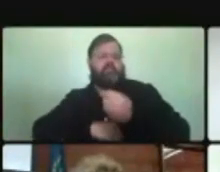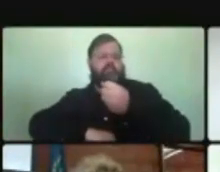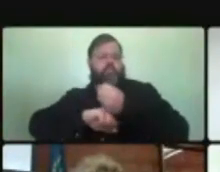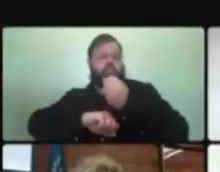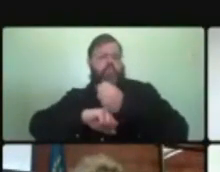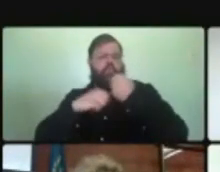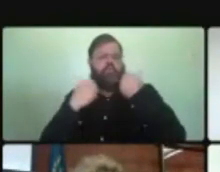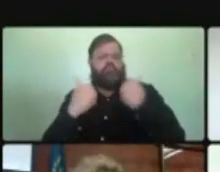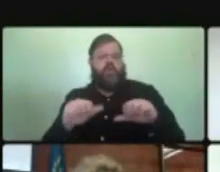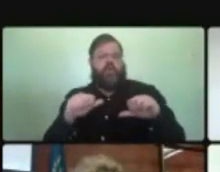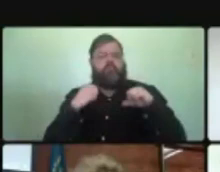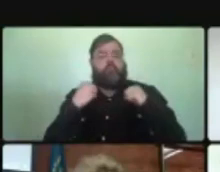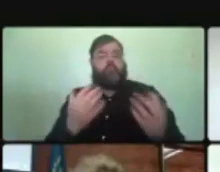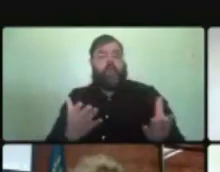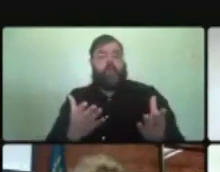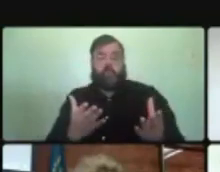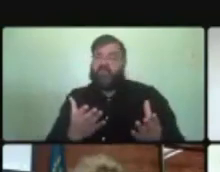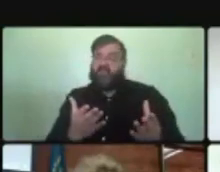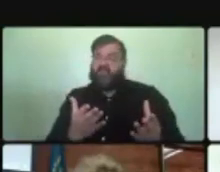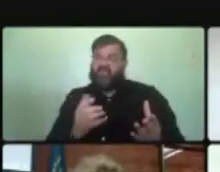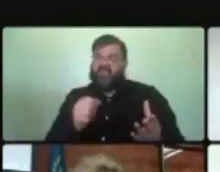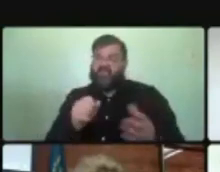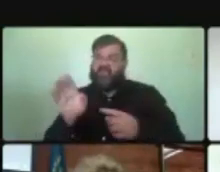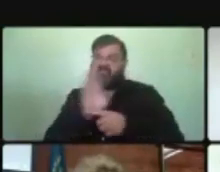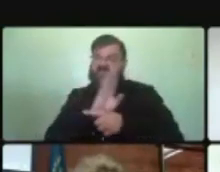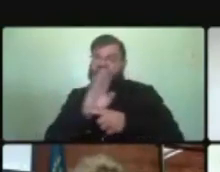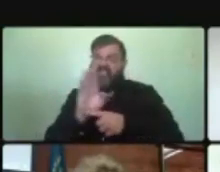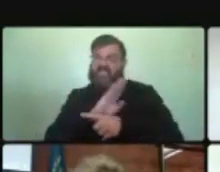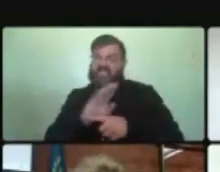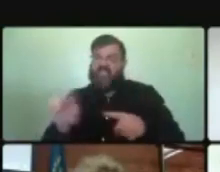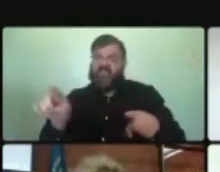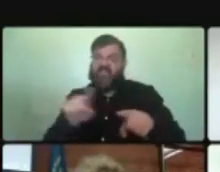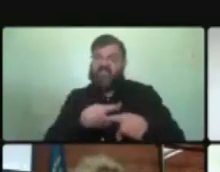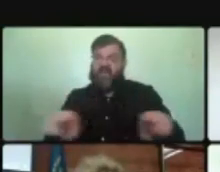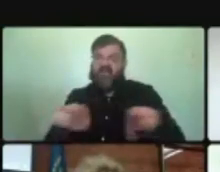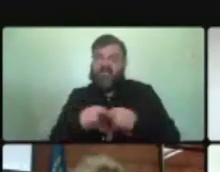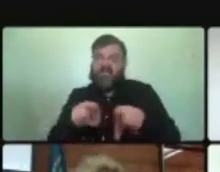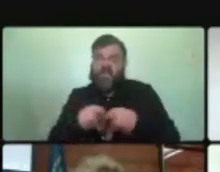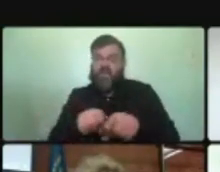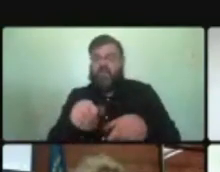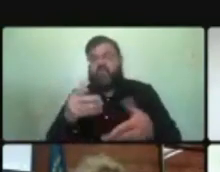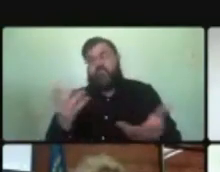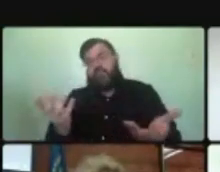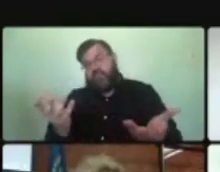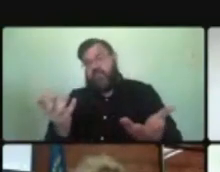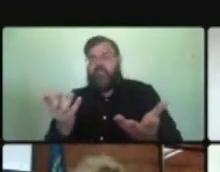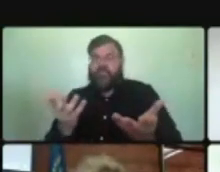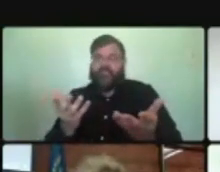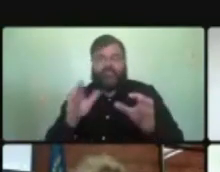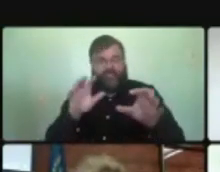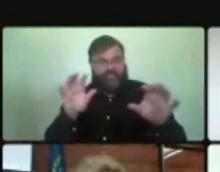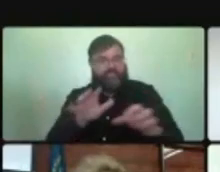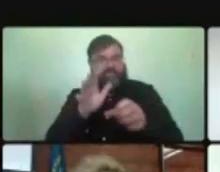ndio usaidizi ambao tulikuwa tukiwapatia.